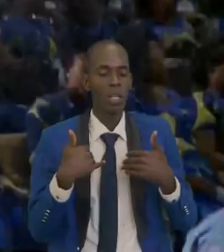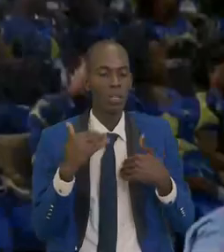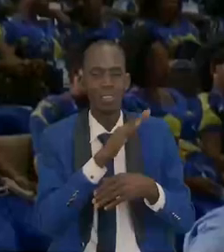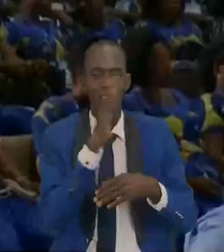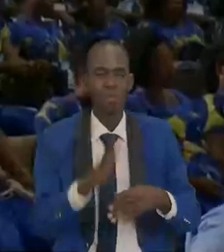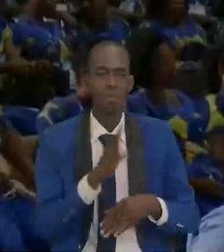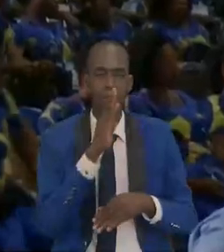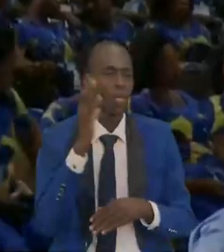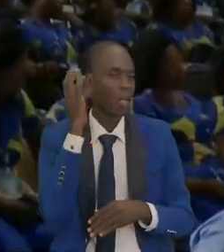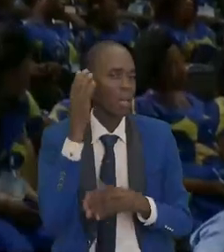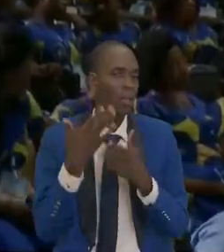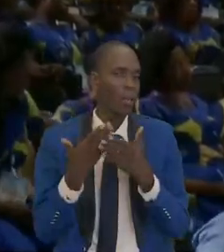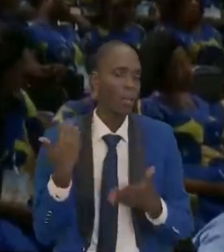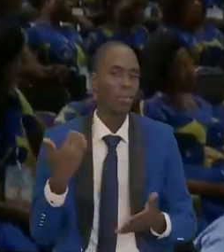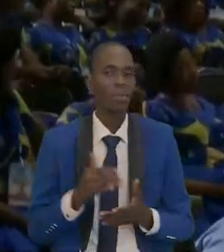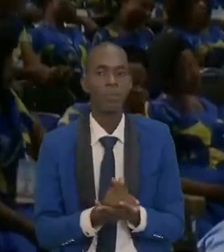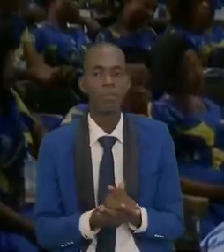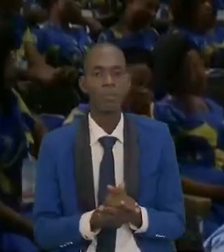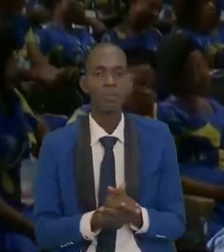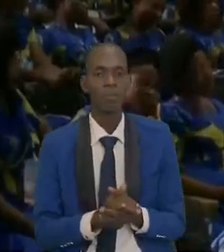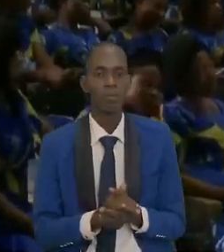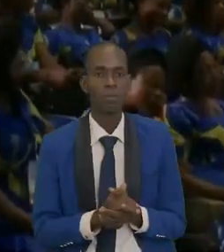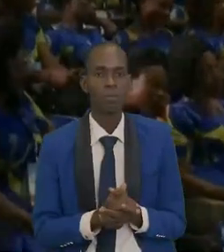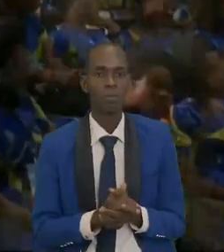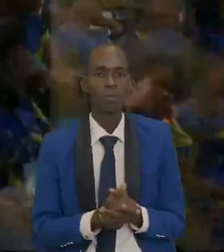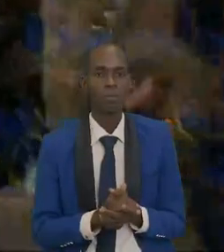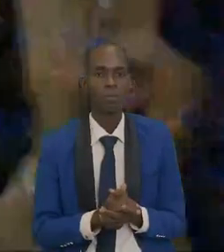arrive à faire quelque chose qui n'avait jamais été fait par le passé.